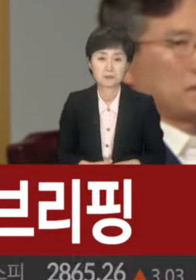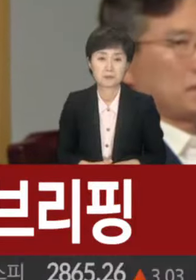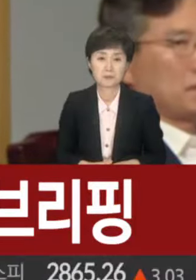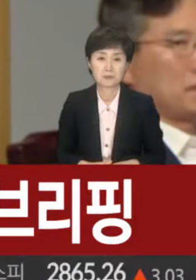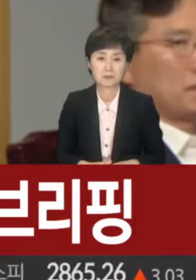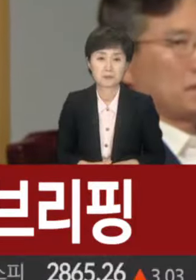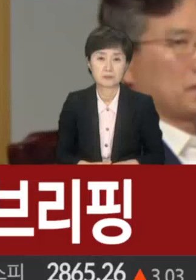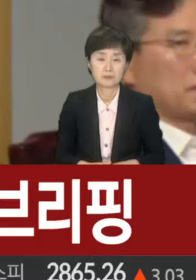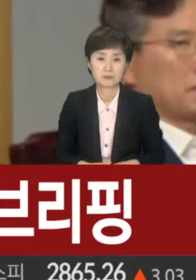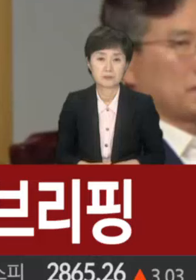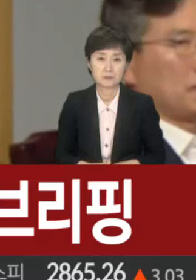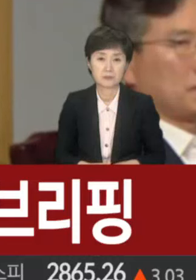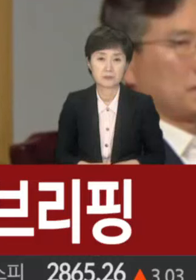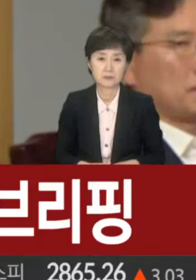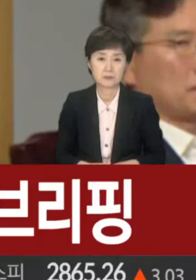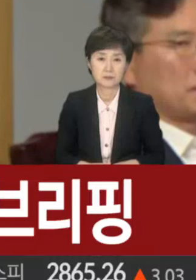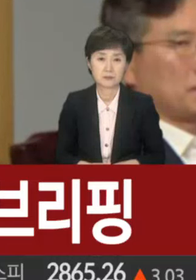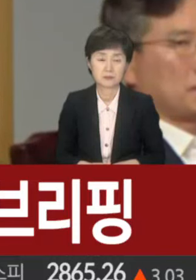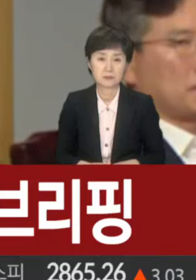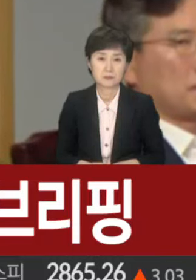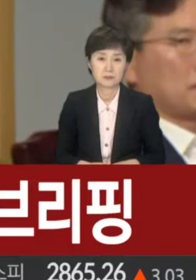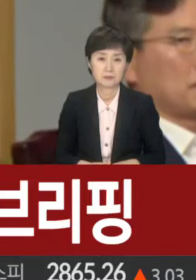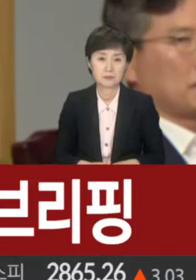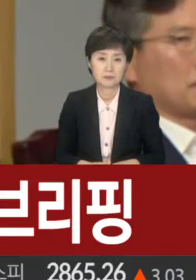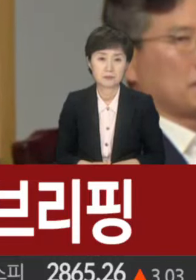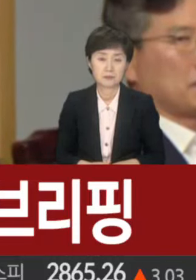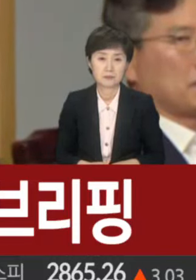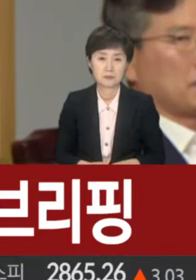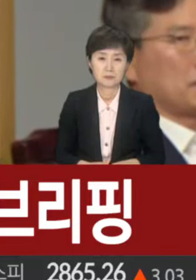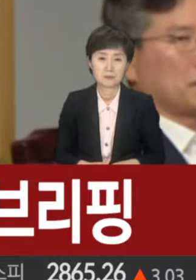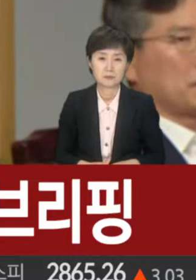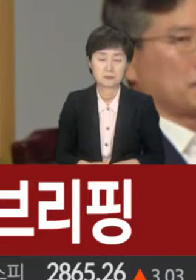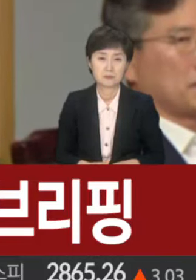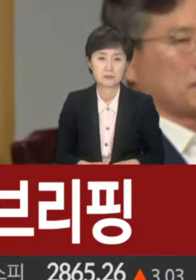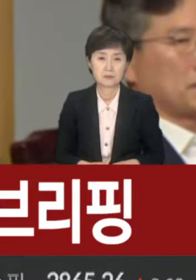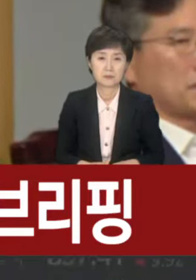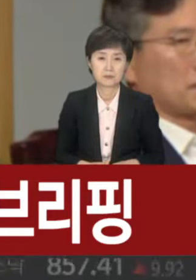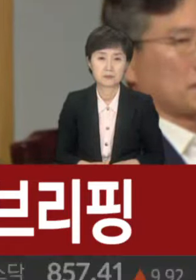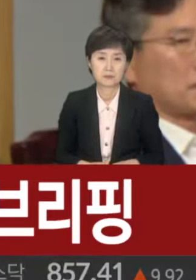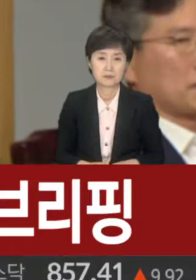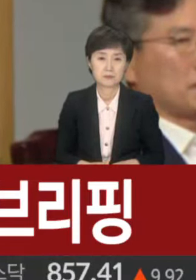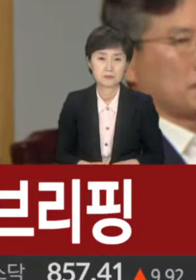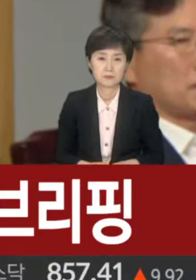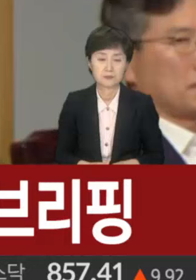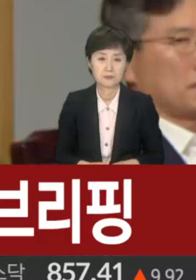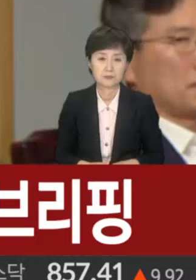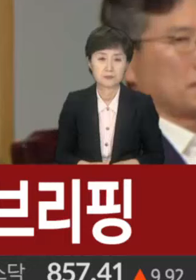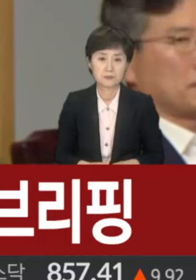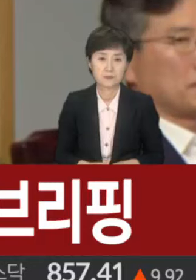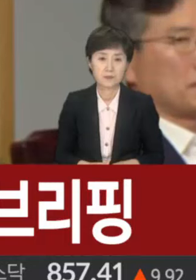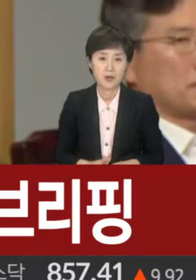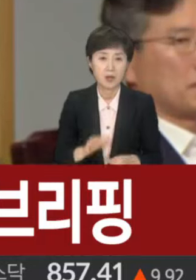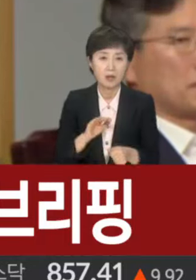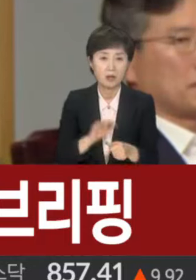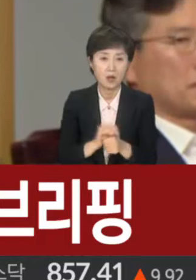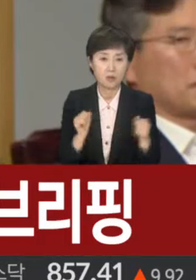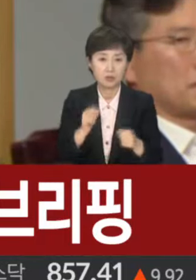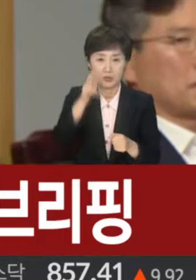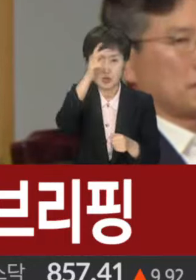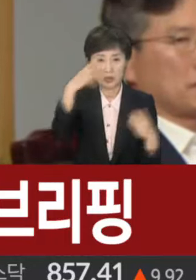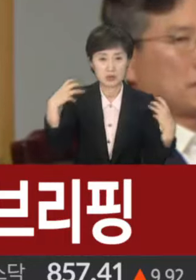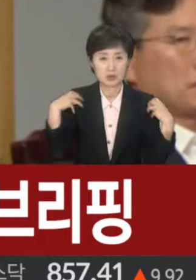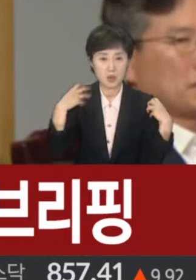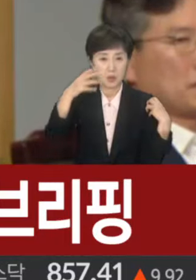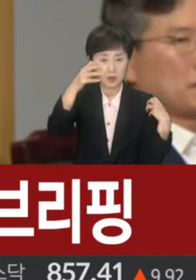차량 모두 퇴장한 뒤 지진 인가 시간을 받도록 하겠습니다. 청취자 여러분의 많은 양해와